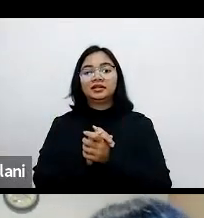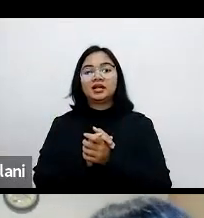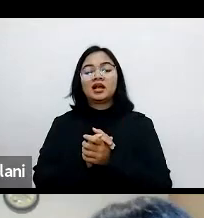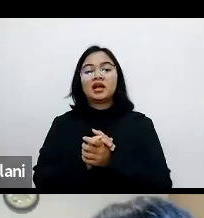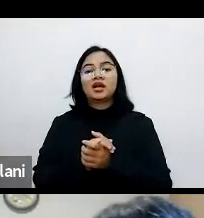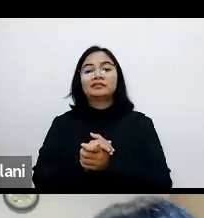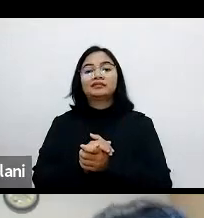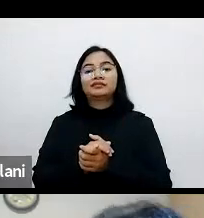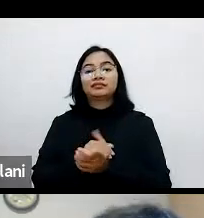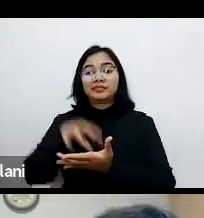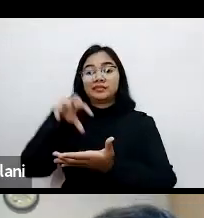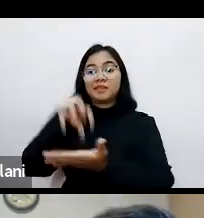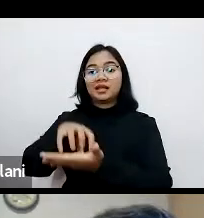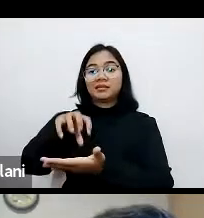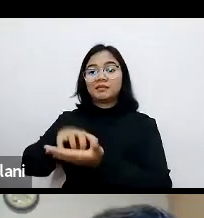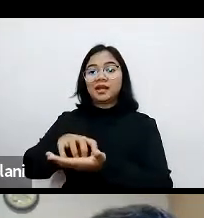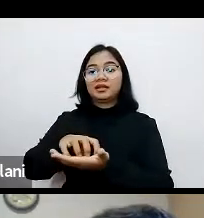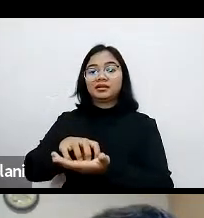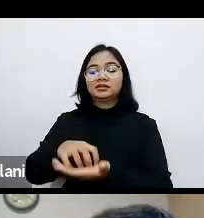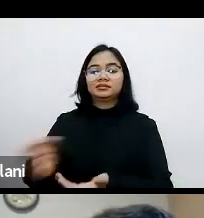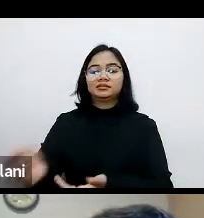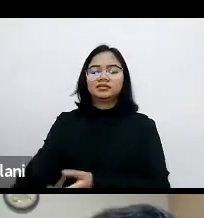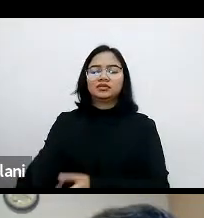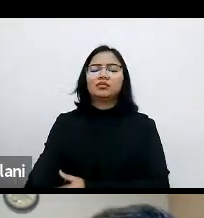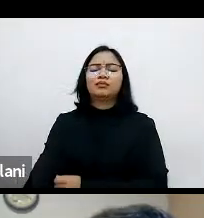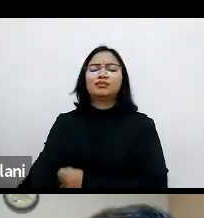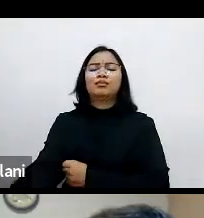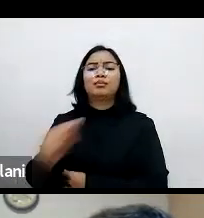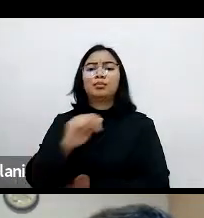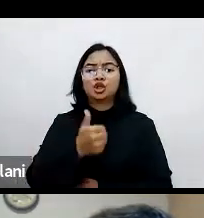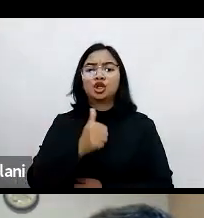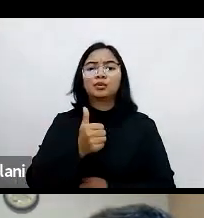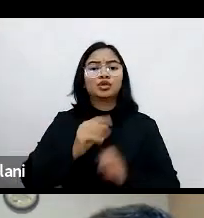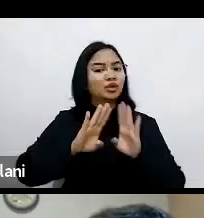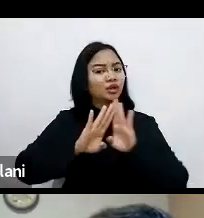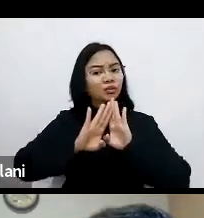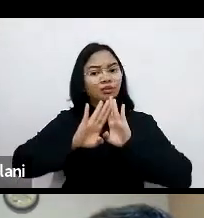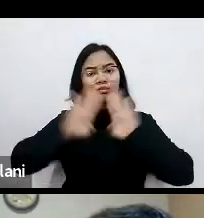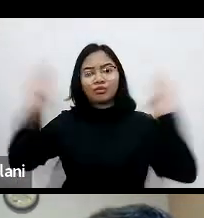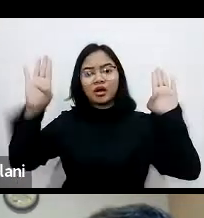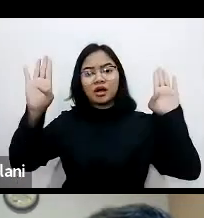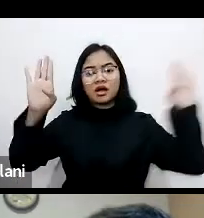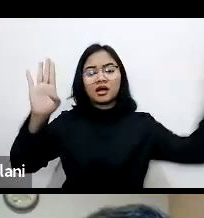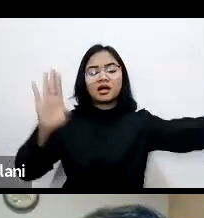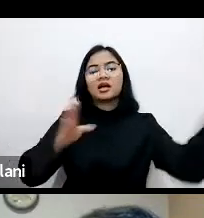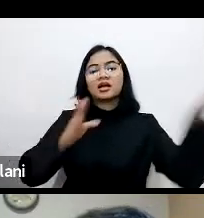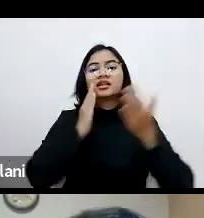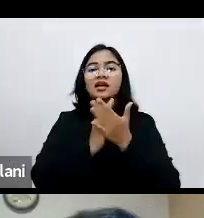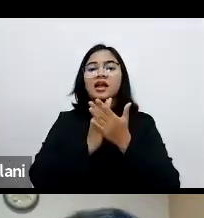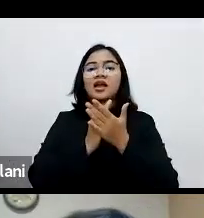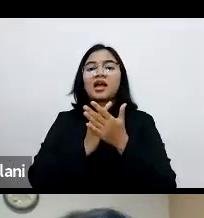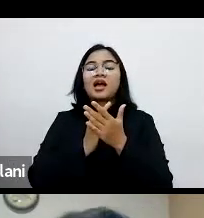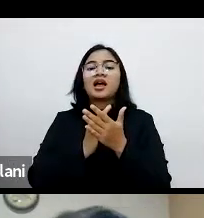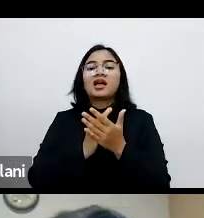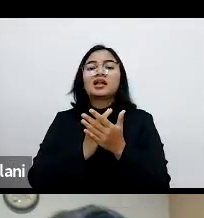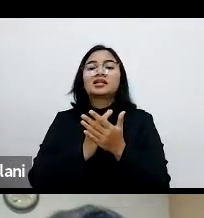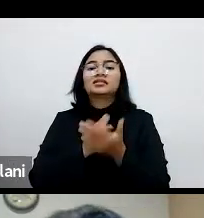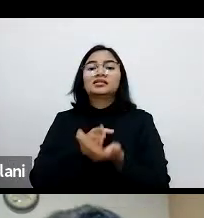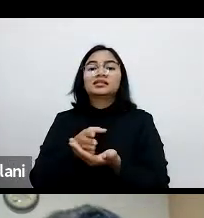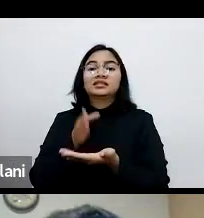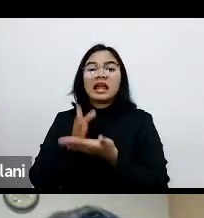ruang-ruang itu sih sangat terbuka lebar gitu ya, di tengah-tengah tantangan tadi. Yang tadi saya ingin menyoroti tadi